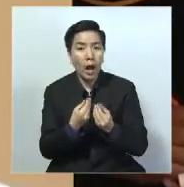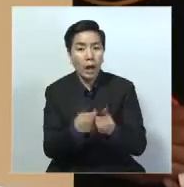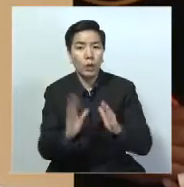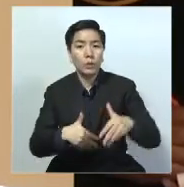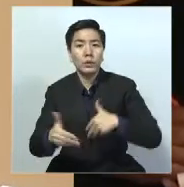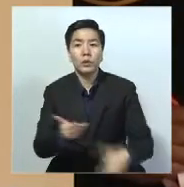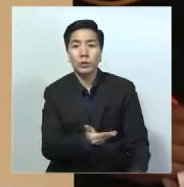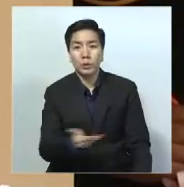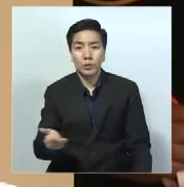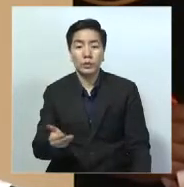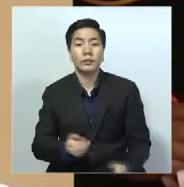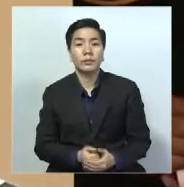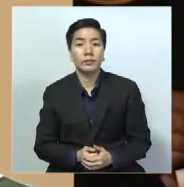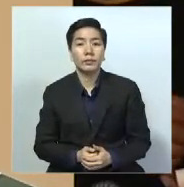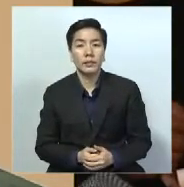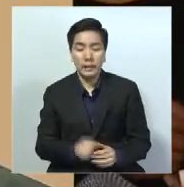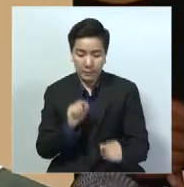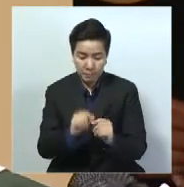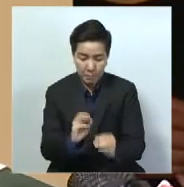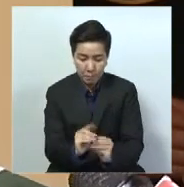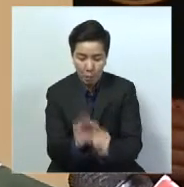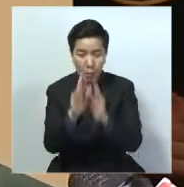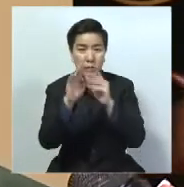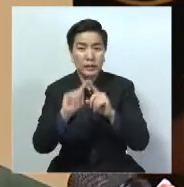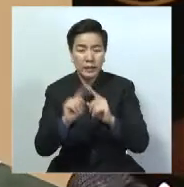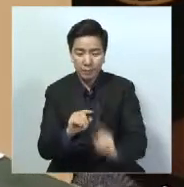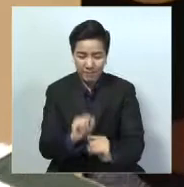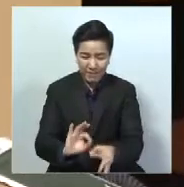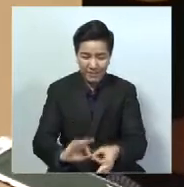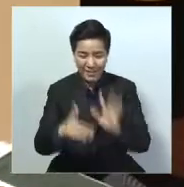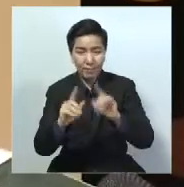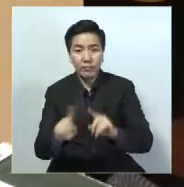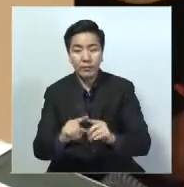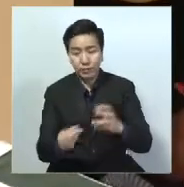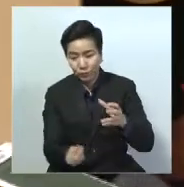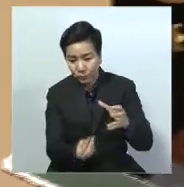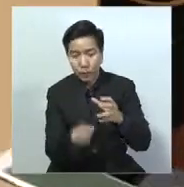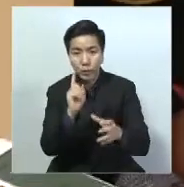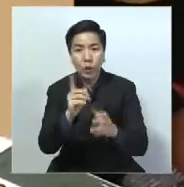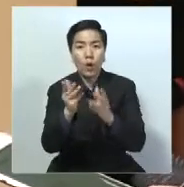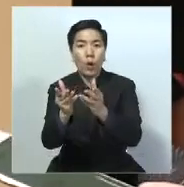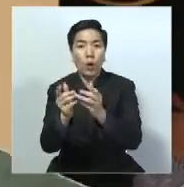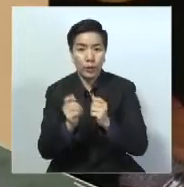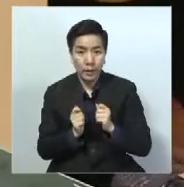นการจุดเทียนเล่นไฟอะไรอะไรต่างๆก็ต้องขออนุญาต